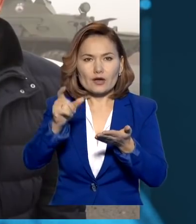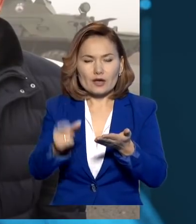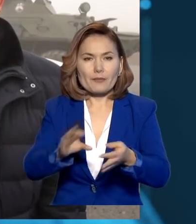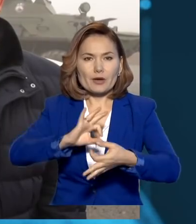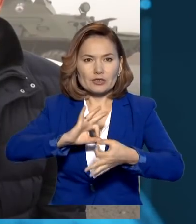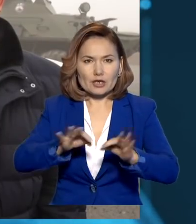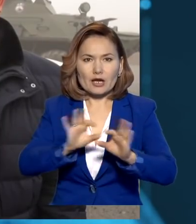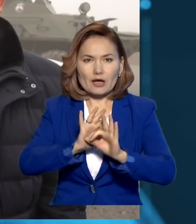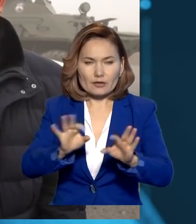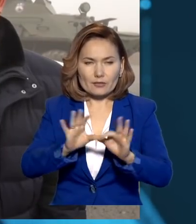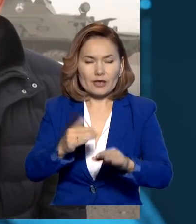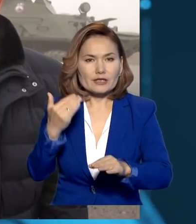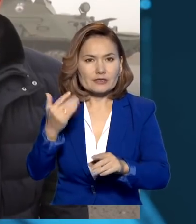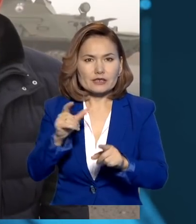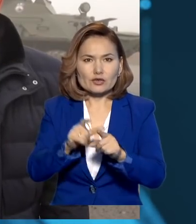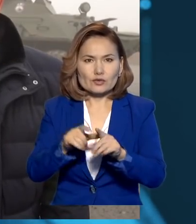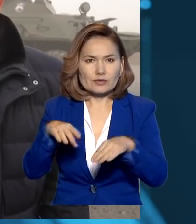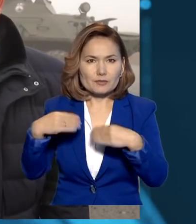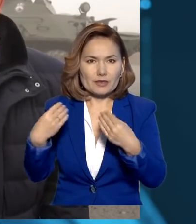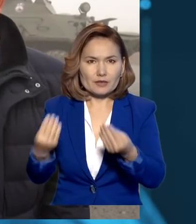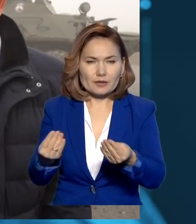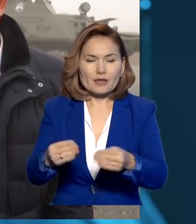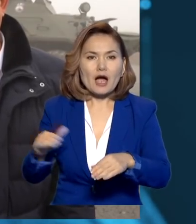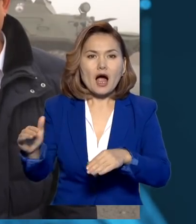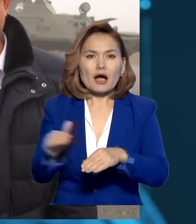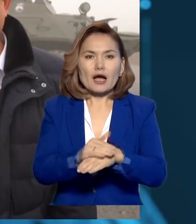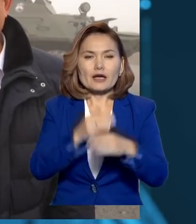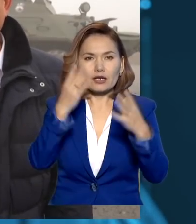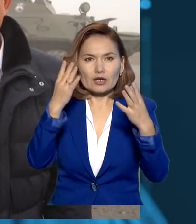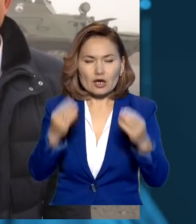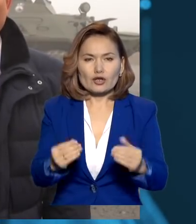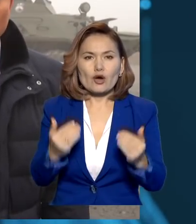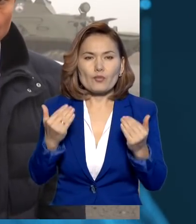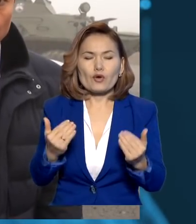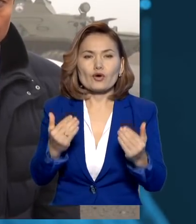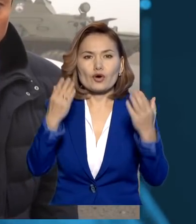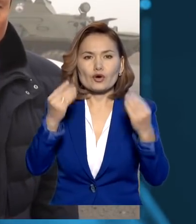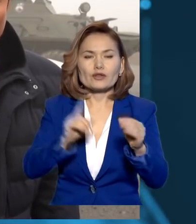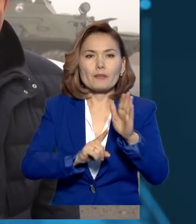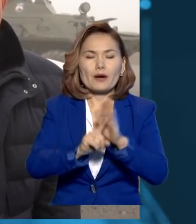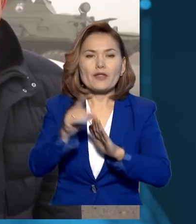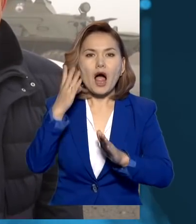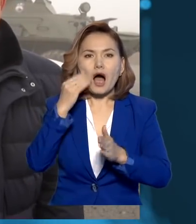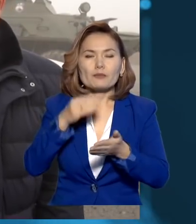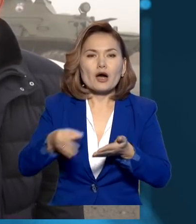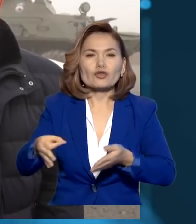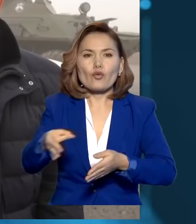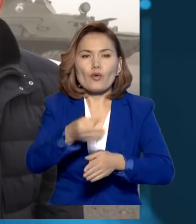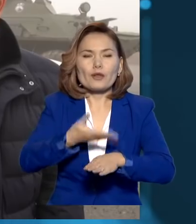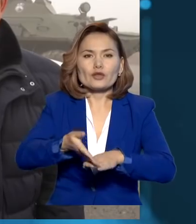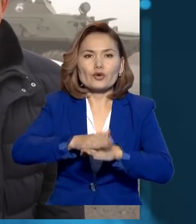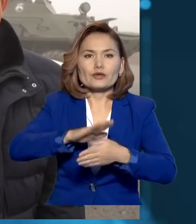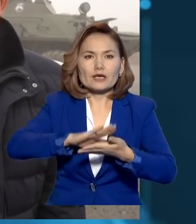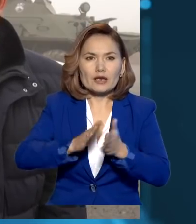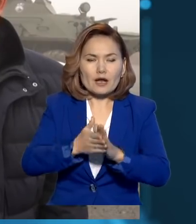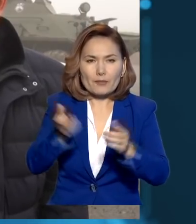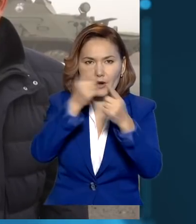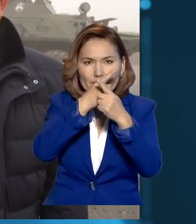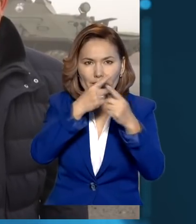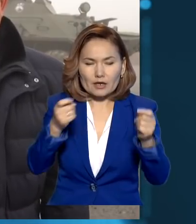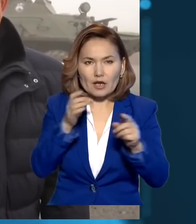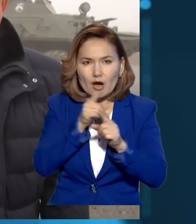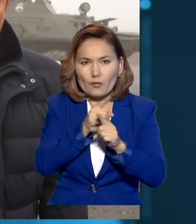тарқатып айтсын. Қуаныш, сіз эфирдесіз. Қайырлы күн, студия. Бүгіннен бастап Алматы облысында да төтенше жағдай жарияланды. Төтенше жағдай